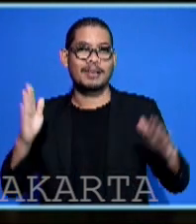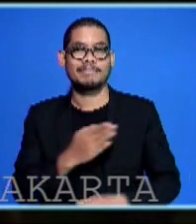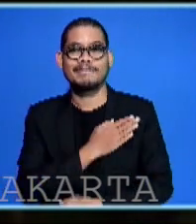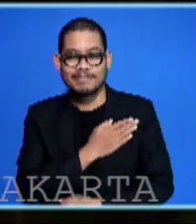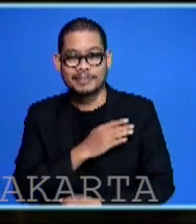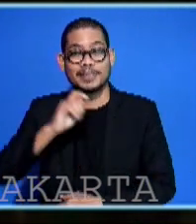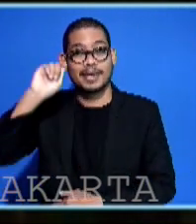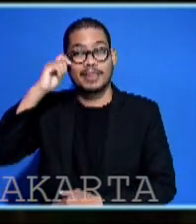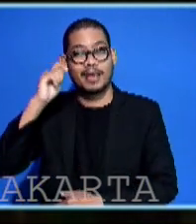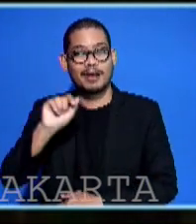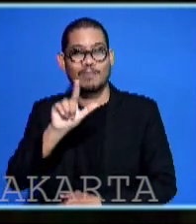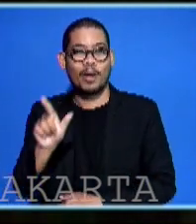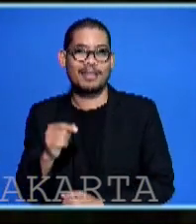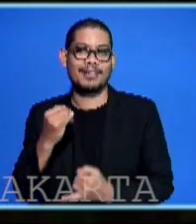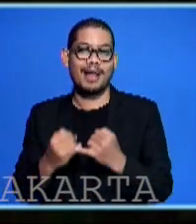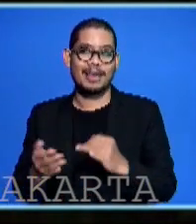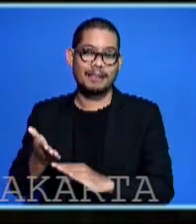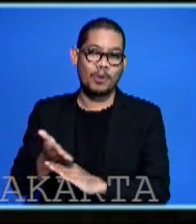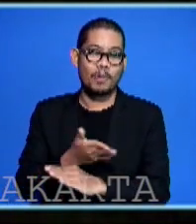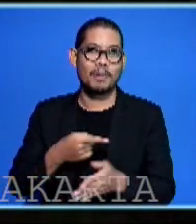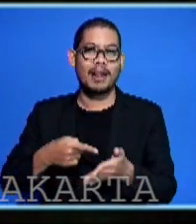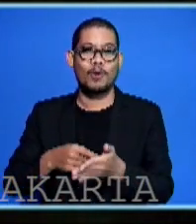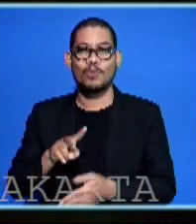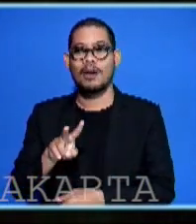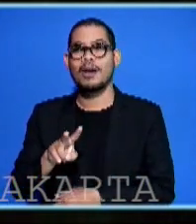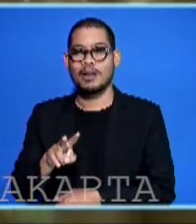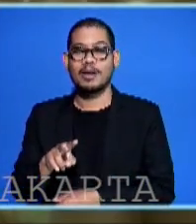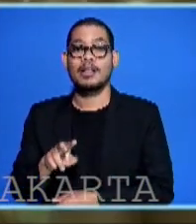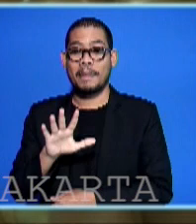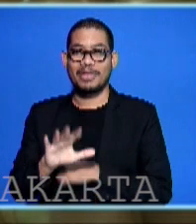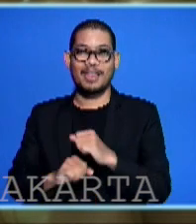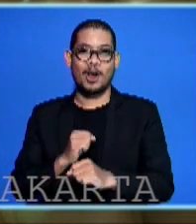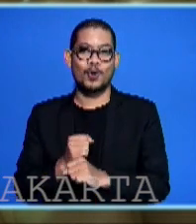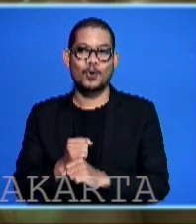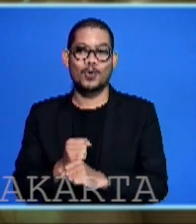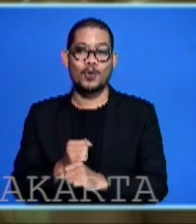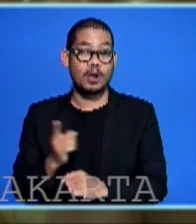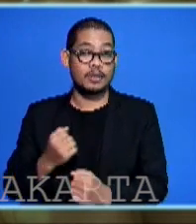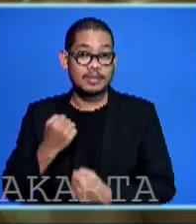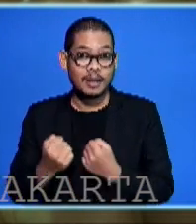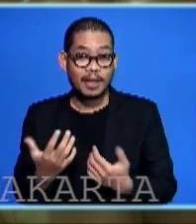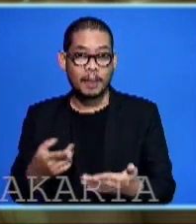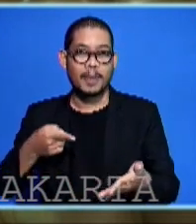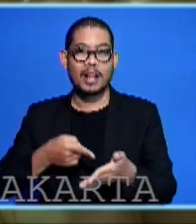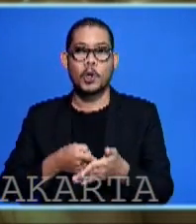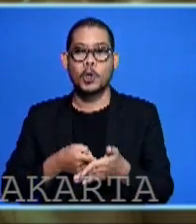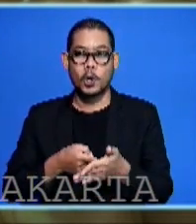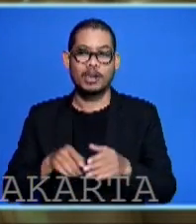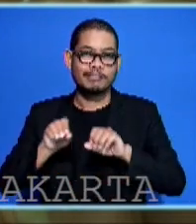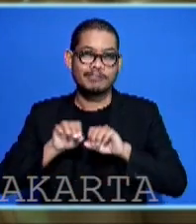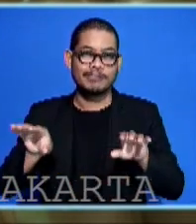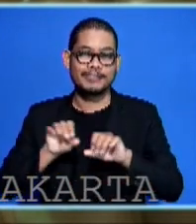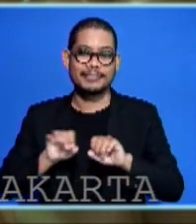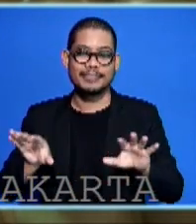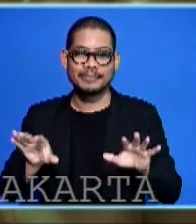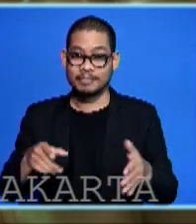bulan terakhir menjelang pesta demokrasi 5 tahunan kegiatan ini juga dimaksudkan sebagai ajang kampanye pemilu damai serta sebagai wadah